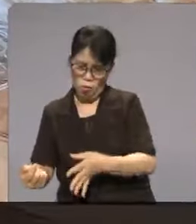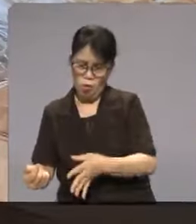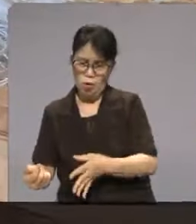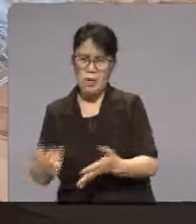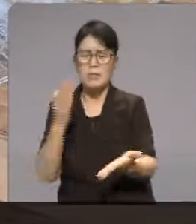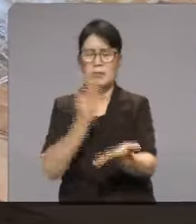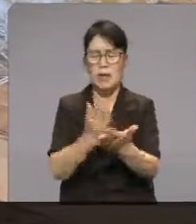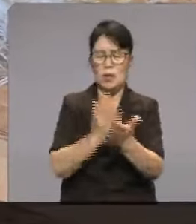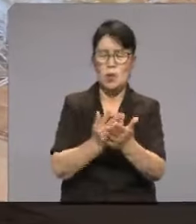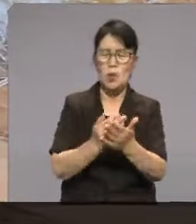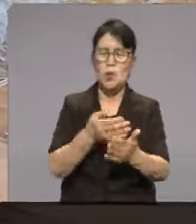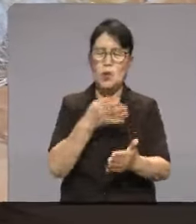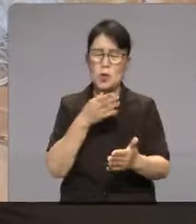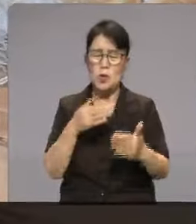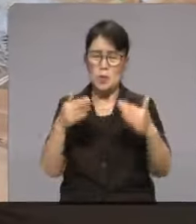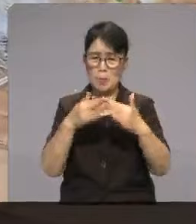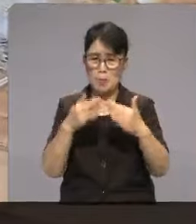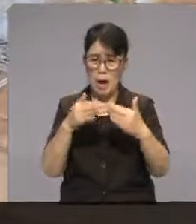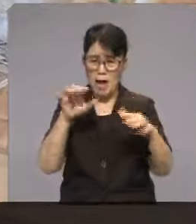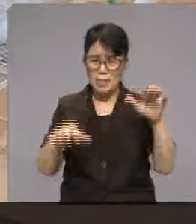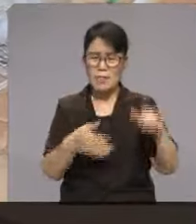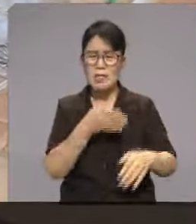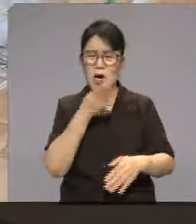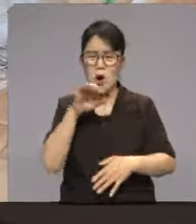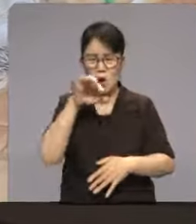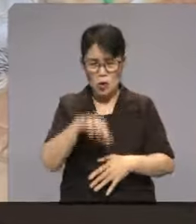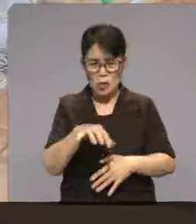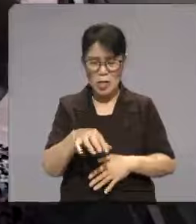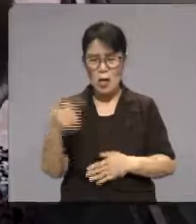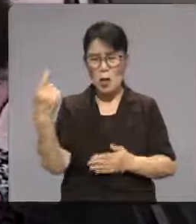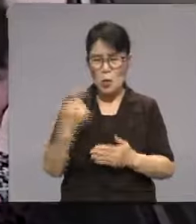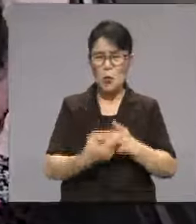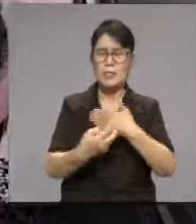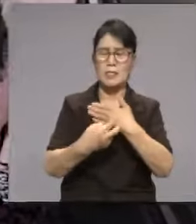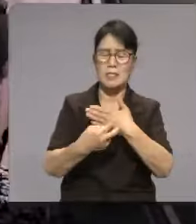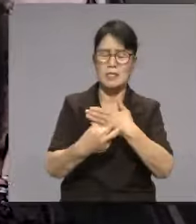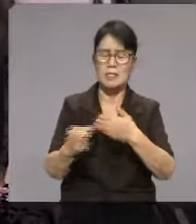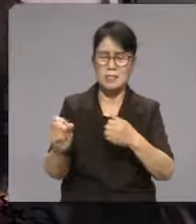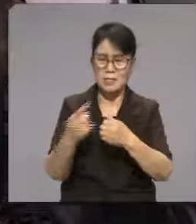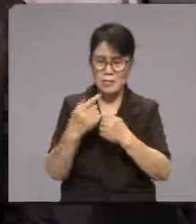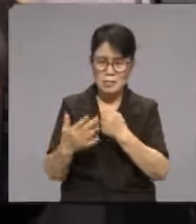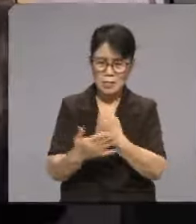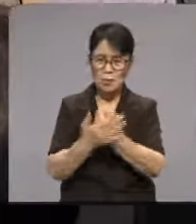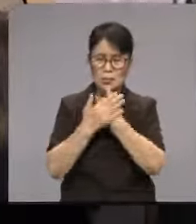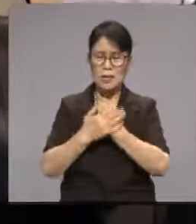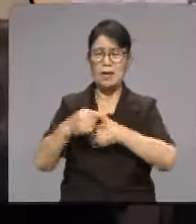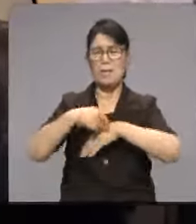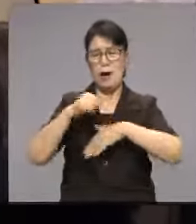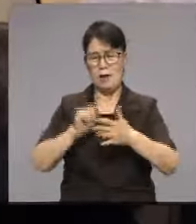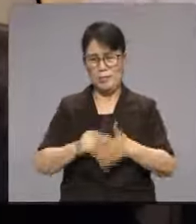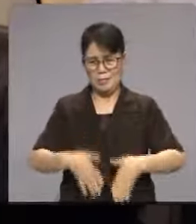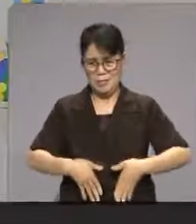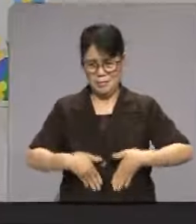마을 경로당에서 진료를 받을 수 있도록 배려해준 의료진 덕분에 마음까지